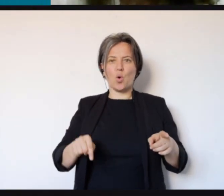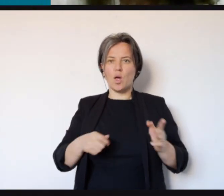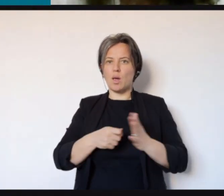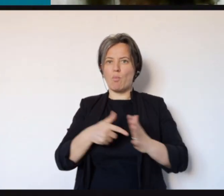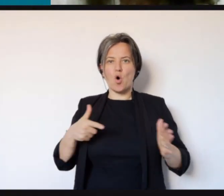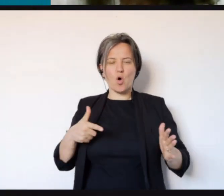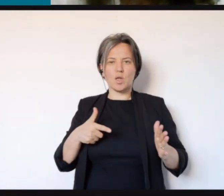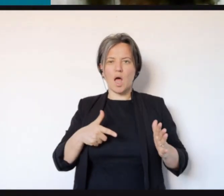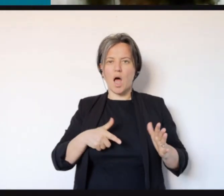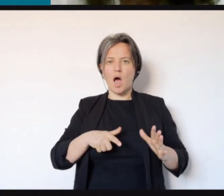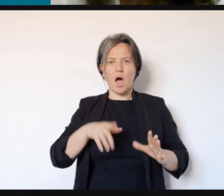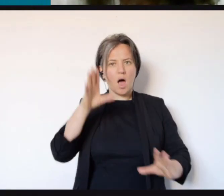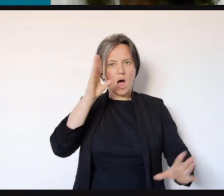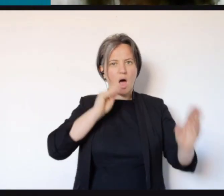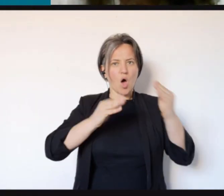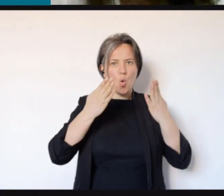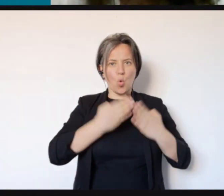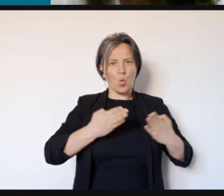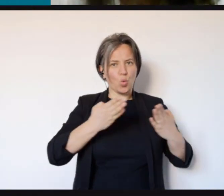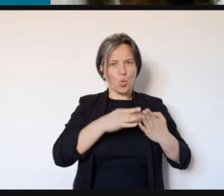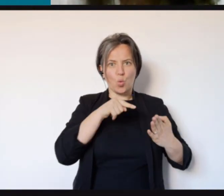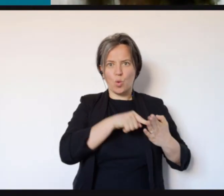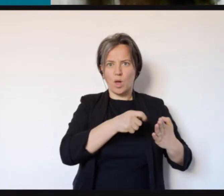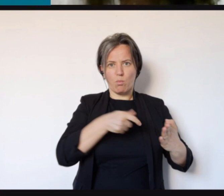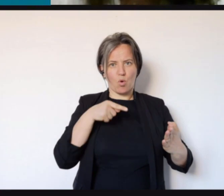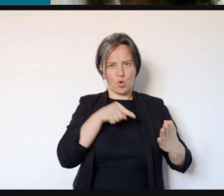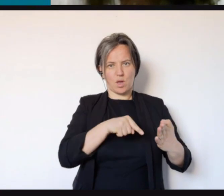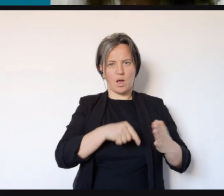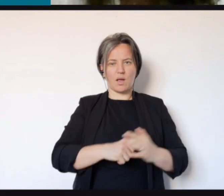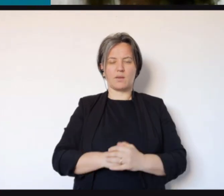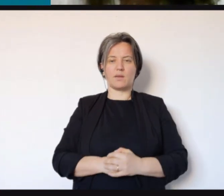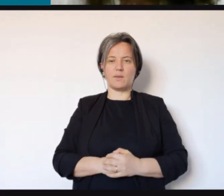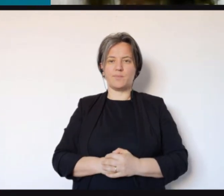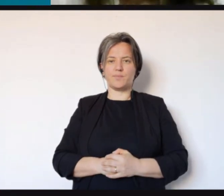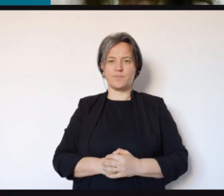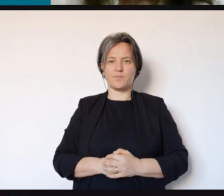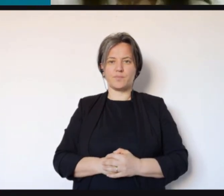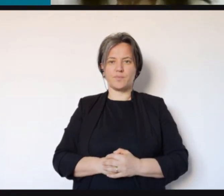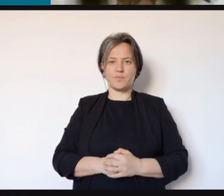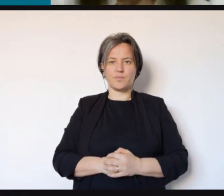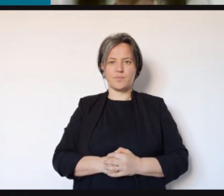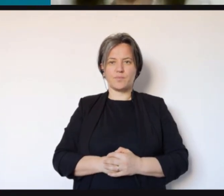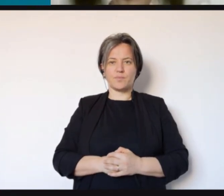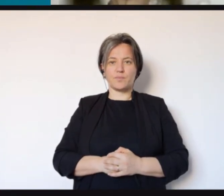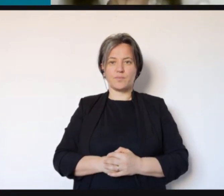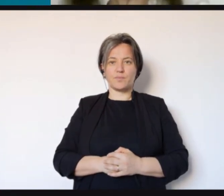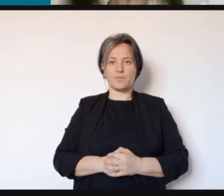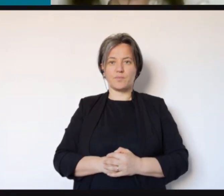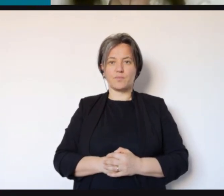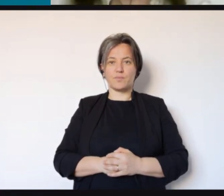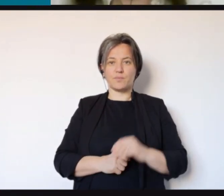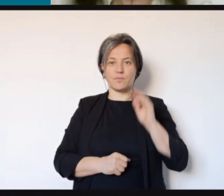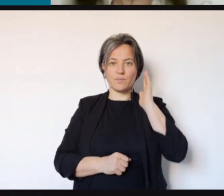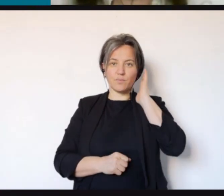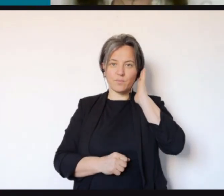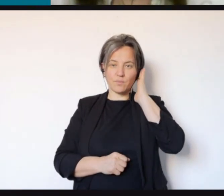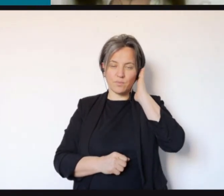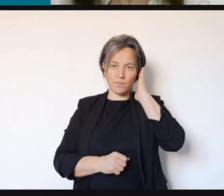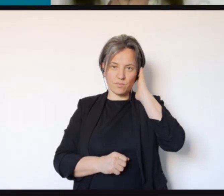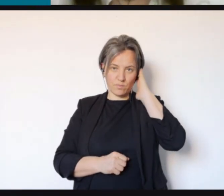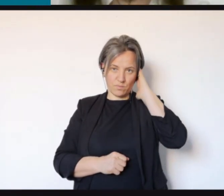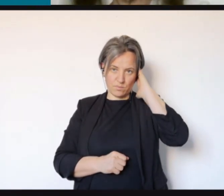periodo la dimensione dell'istruzione. Velocemente vorrei sottolineare poi